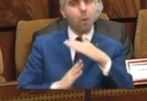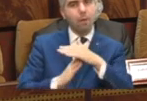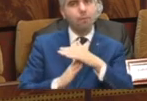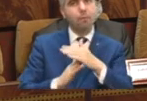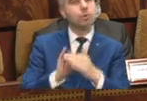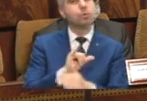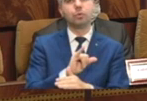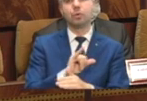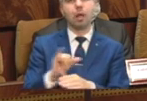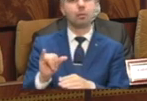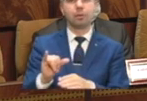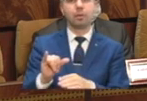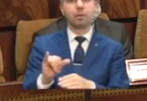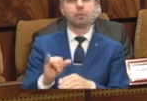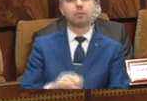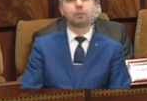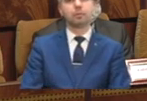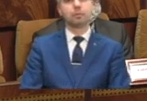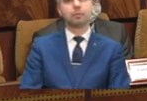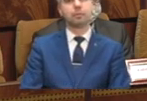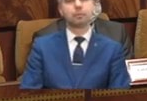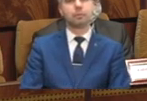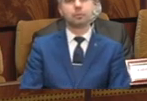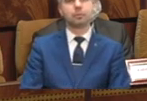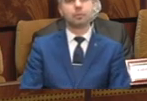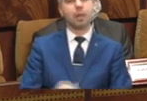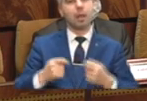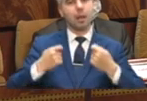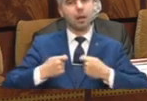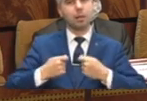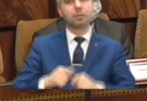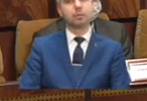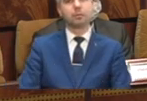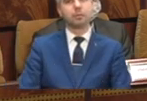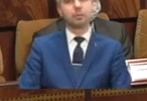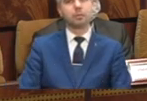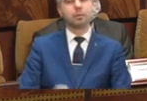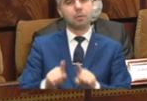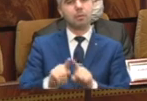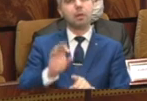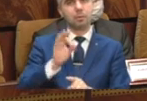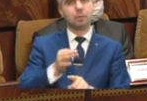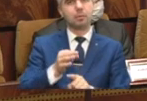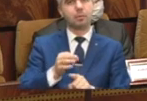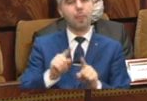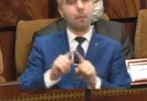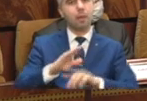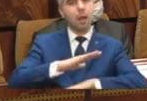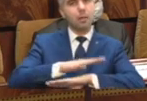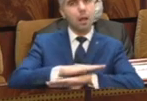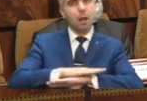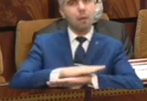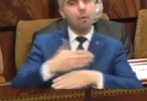ولا بأي شيء آخر. سيد الرئيسة، وتنبغي التقدير والاحترام